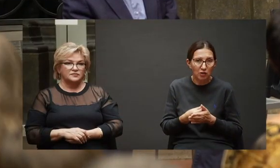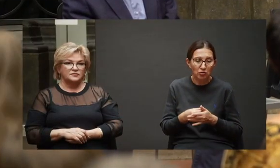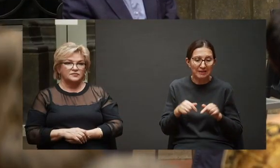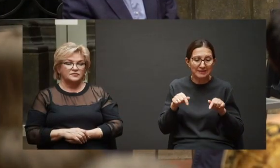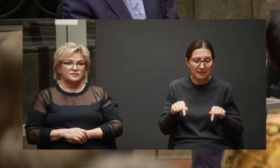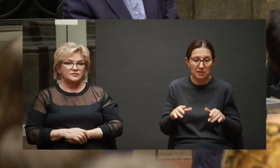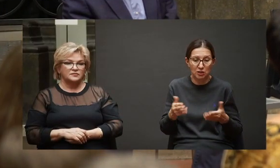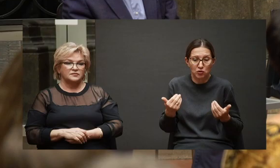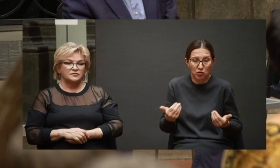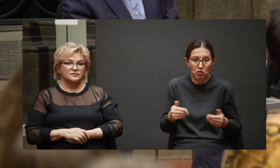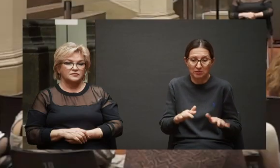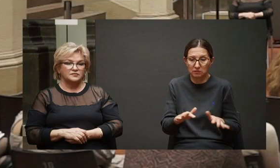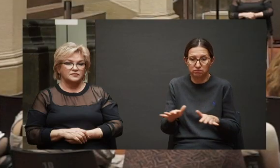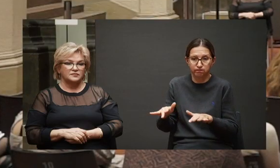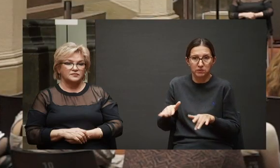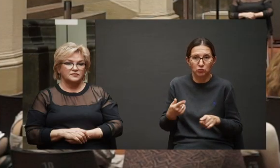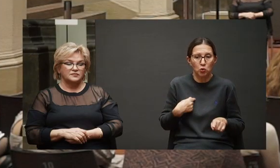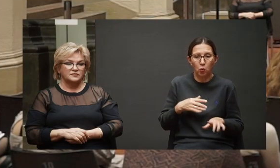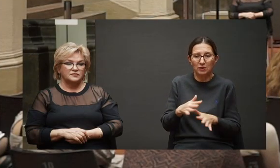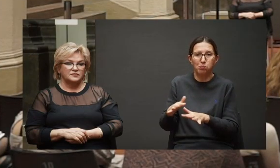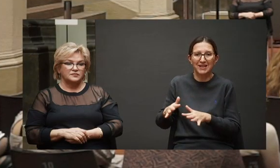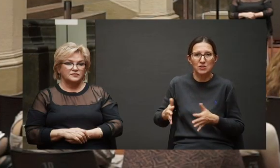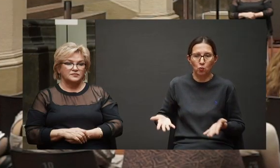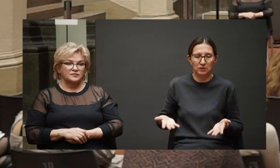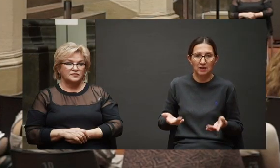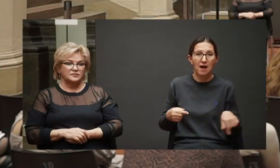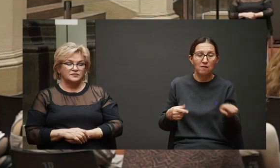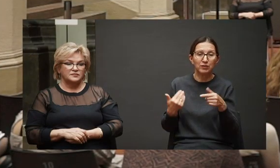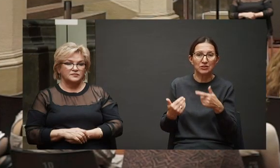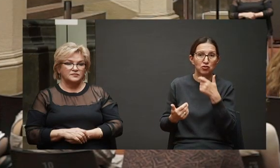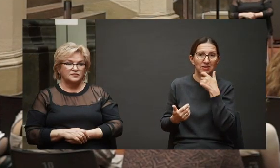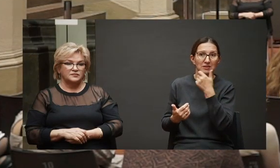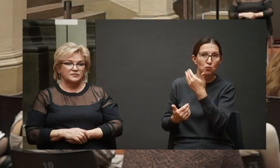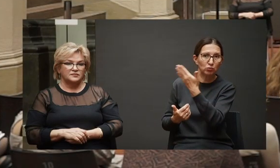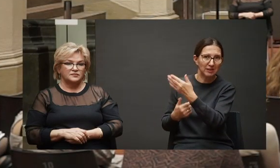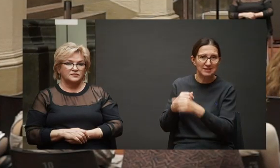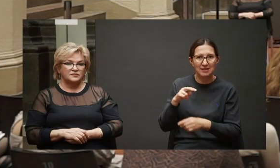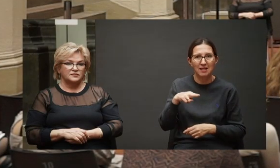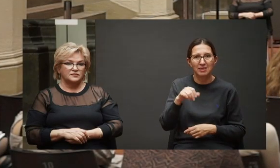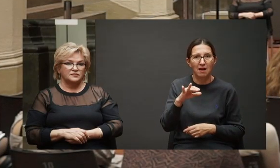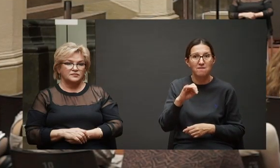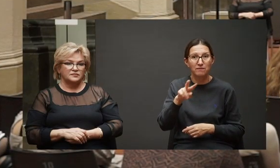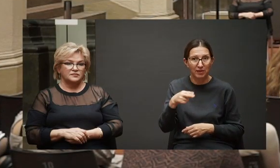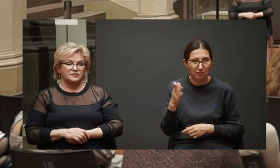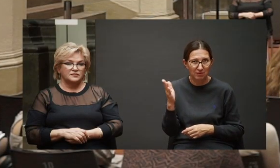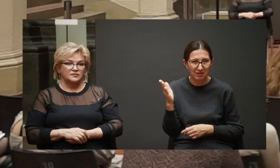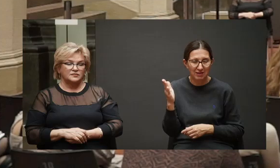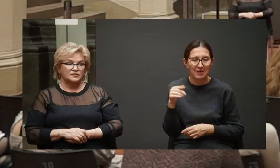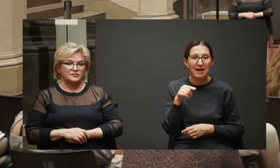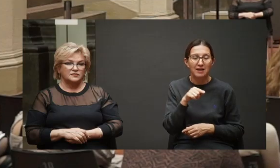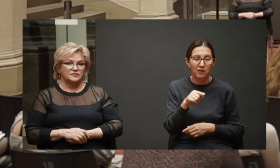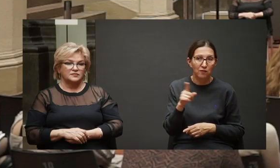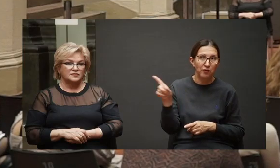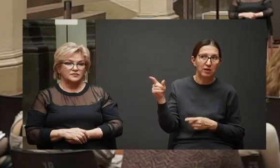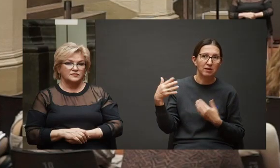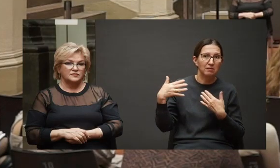здесь и сейчас происходящее. Вот вы сейчас смотрите на Давида, и вы с